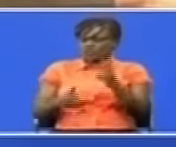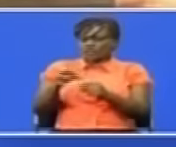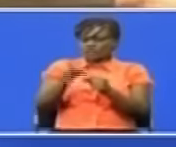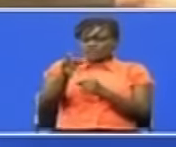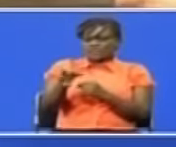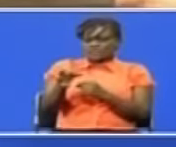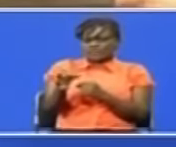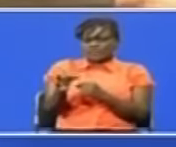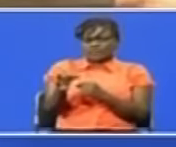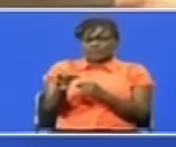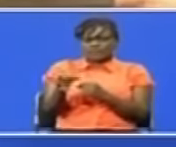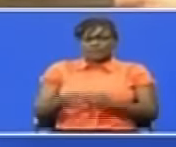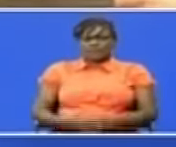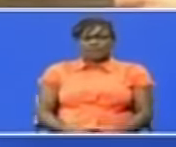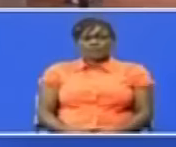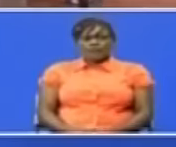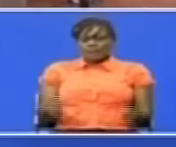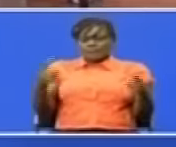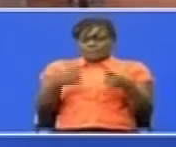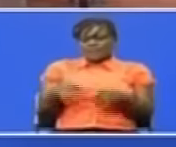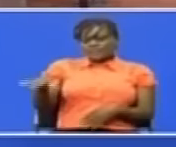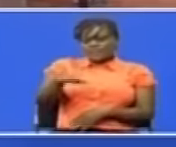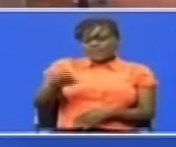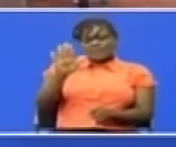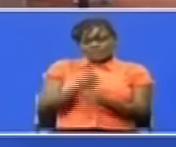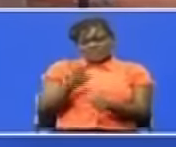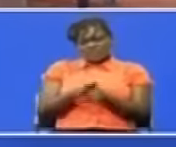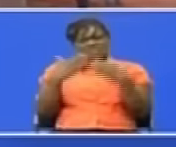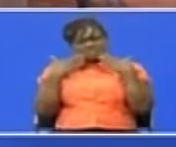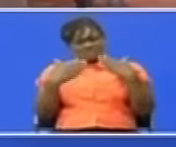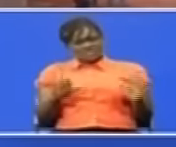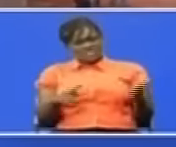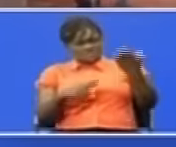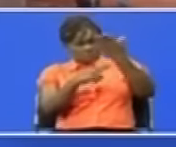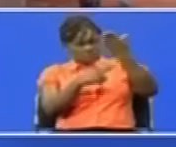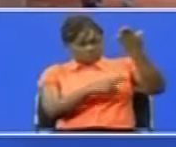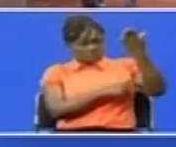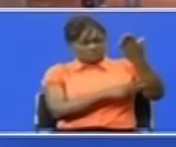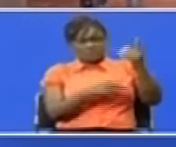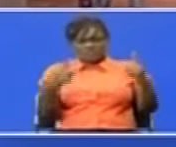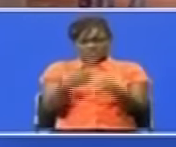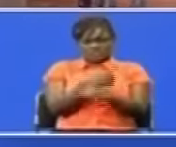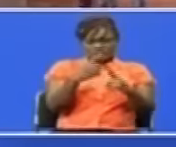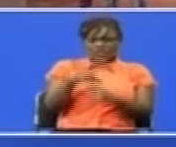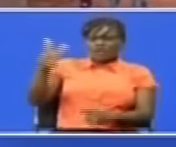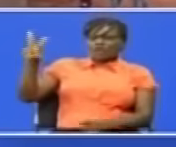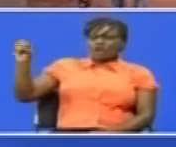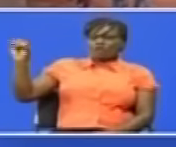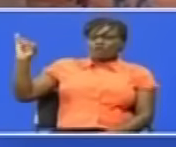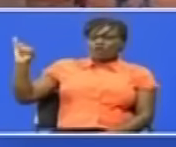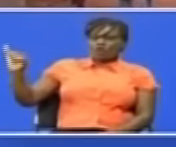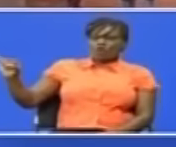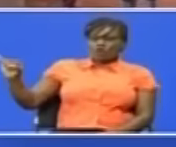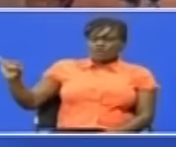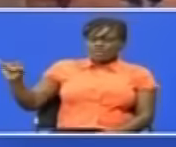ya kilomita 4 zinazotarajiwa. Hata hivyo, maeneo mengi yamekamilika, yakiwemo daraja la Athiriva na lile la Voi eneo la Manita,